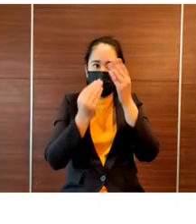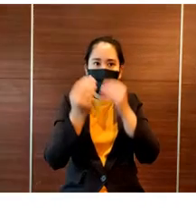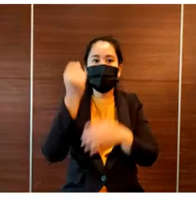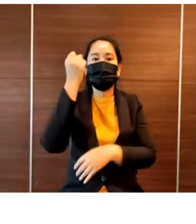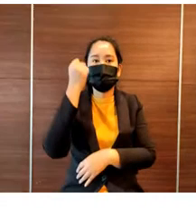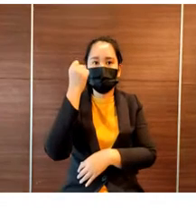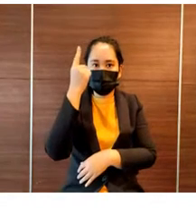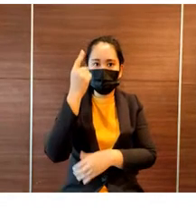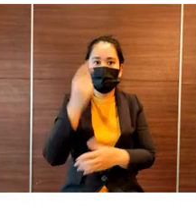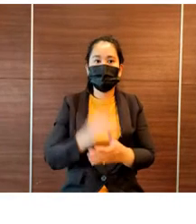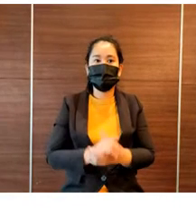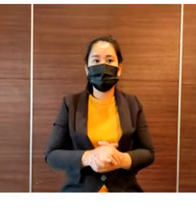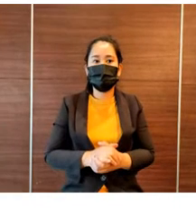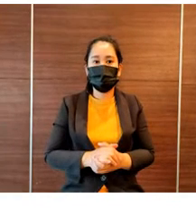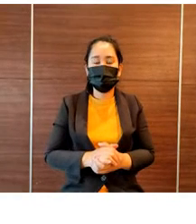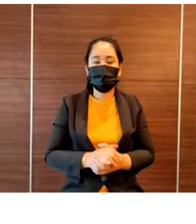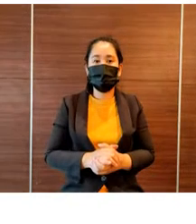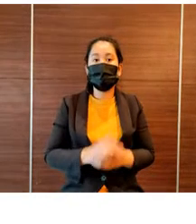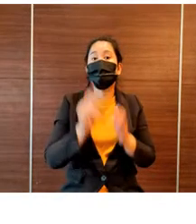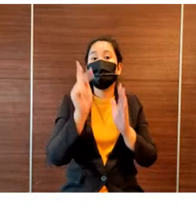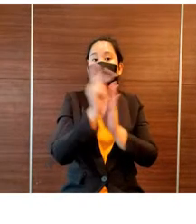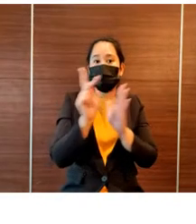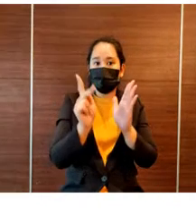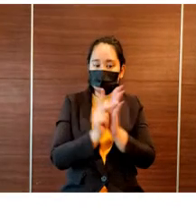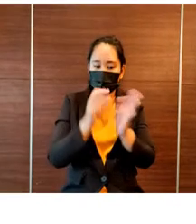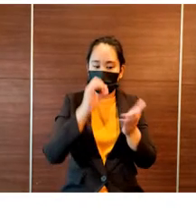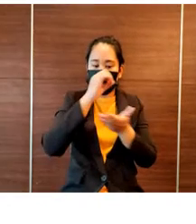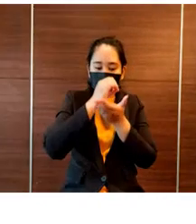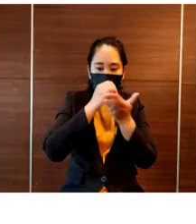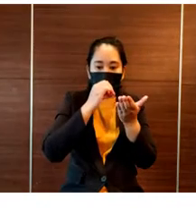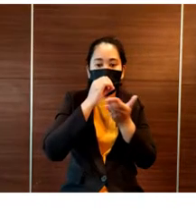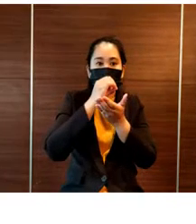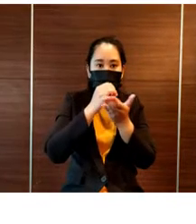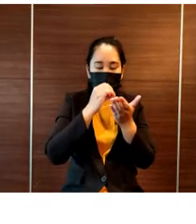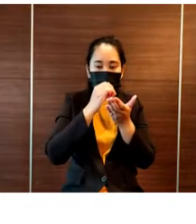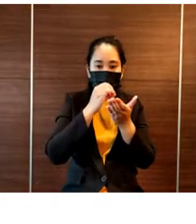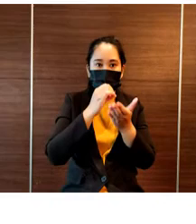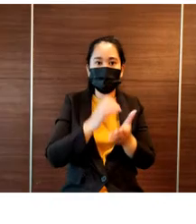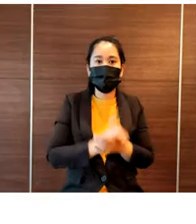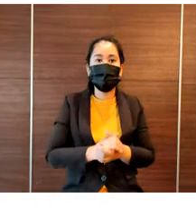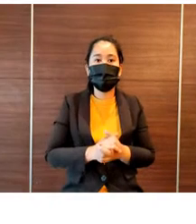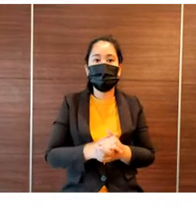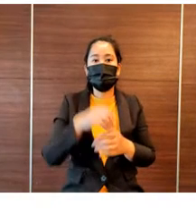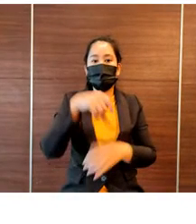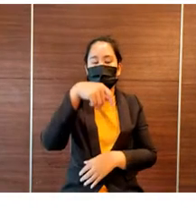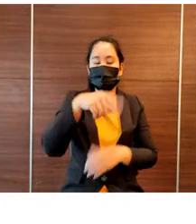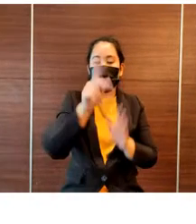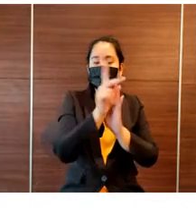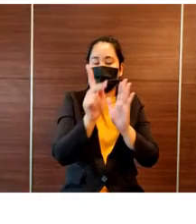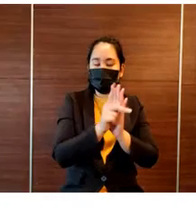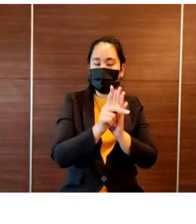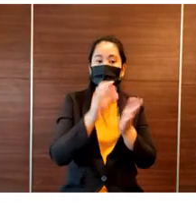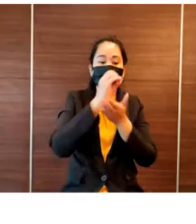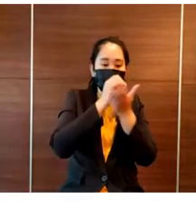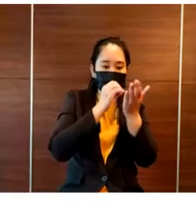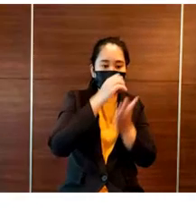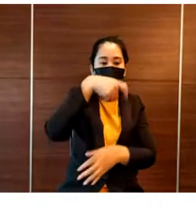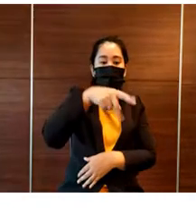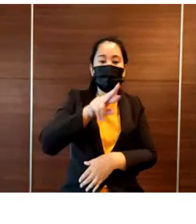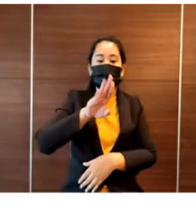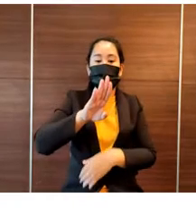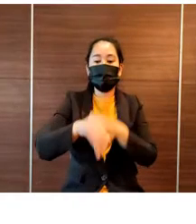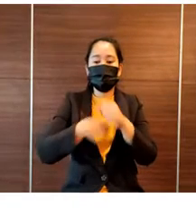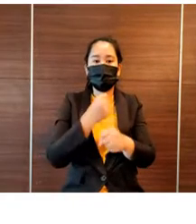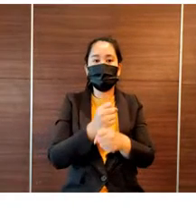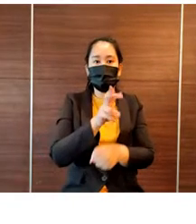ะครับแม้ว่ากฎหมายสารเสพติดพระราชบัญญัติในพ.ศ. 2564